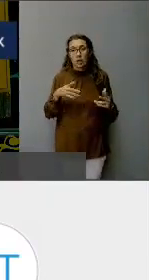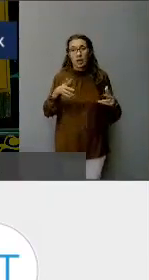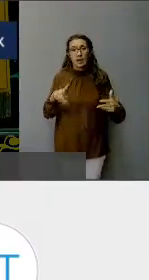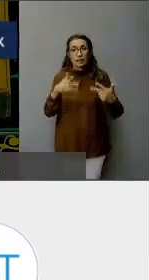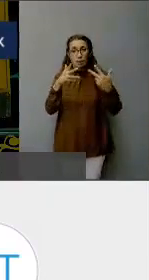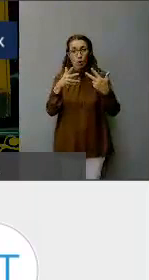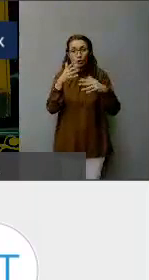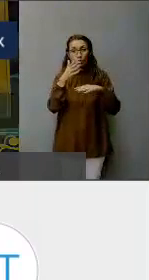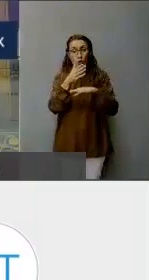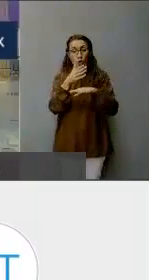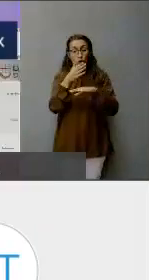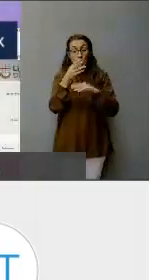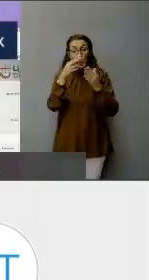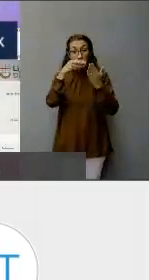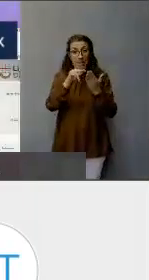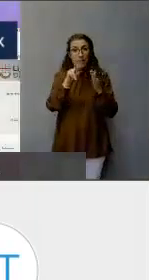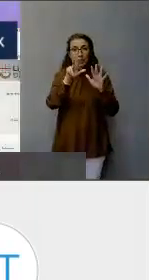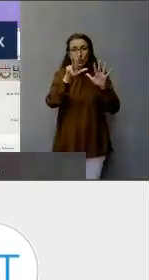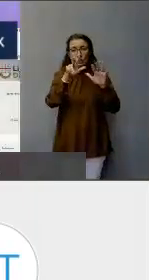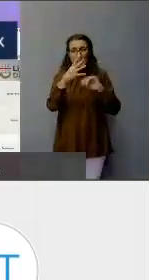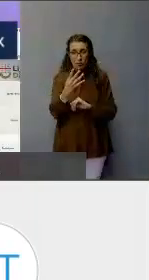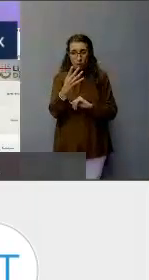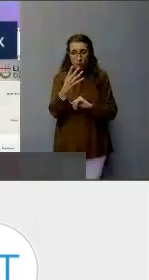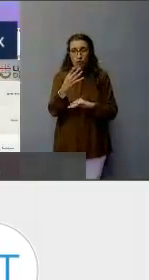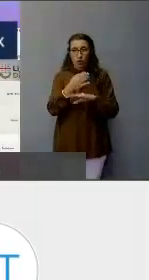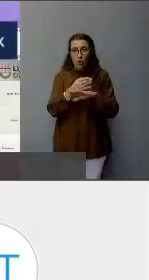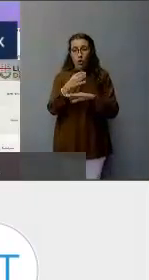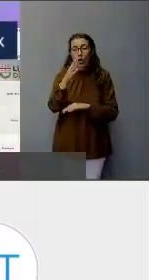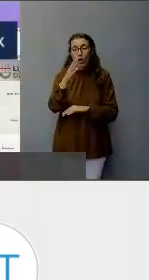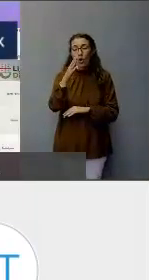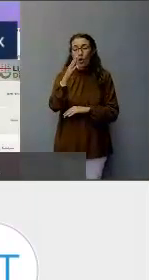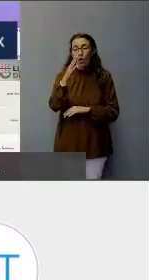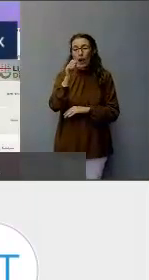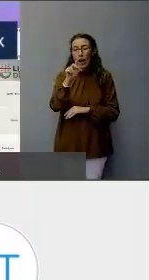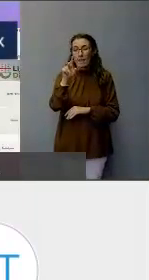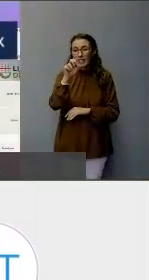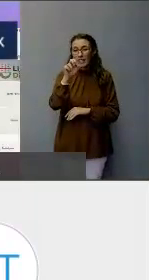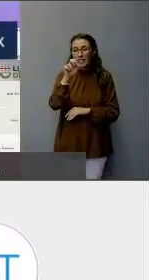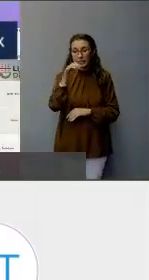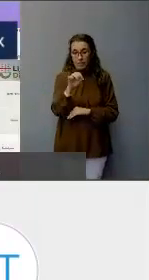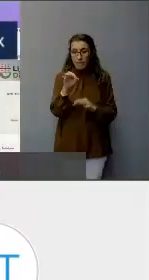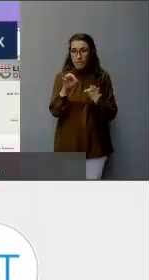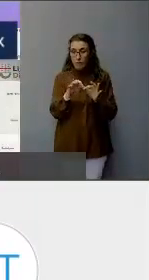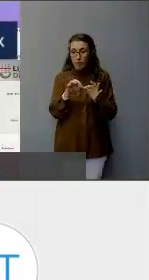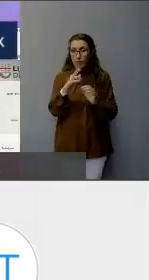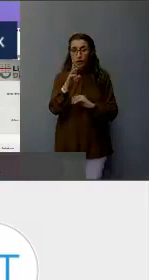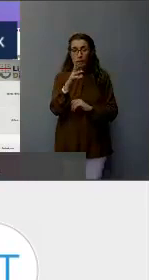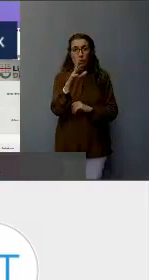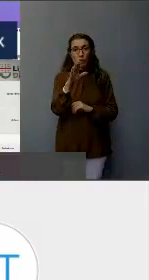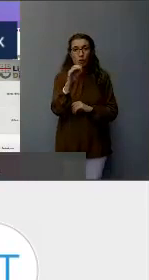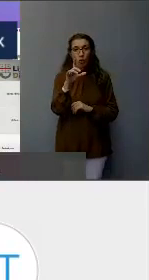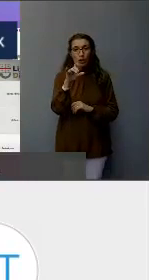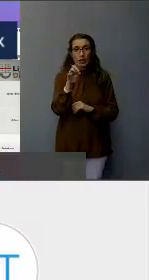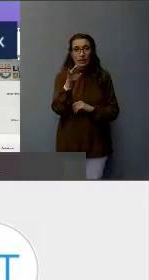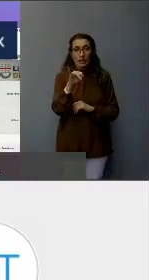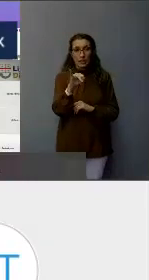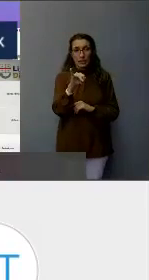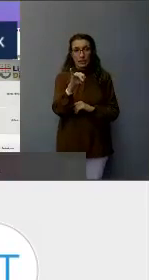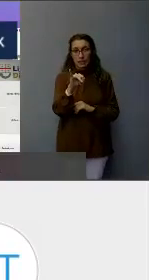le moto in andamento 84 revole grazie consigliere avvenente consigliera bruccoleri